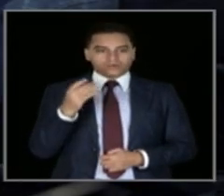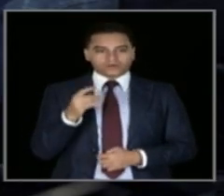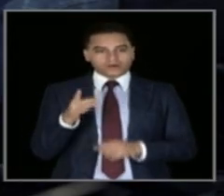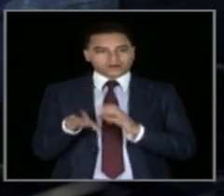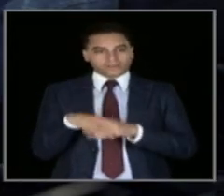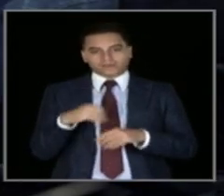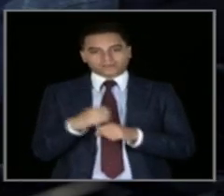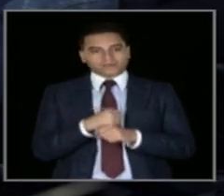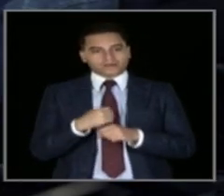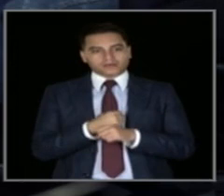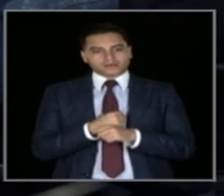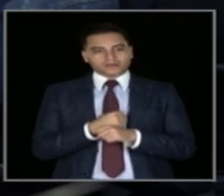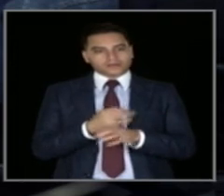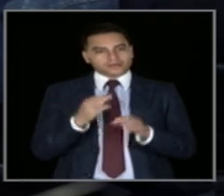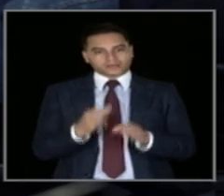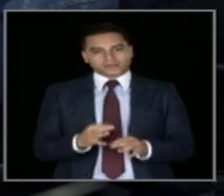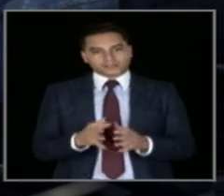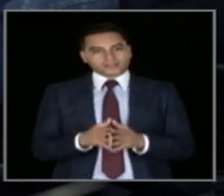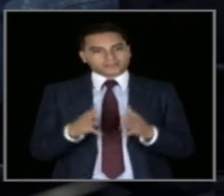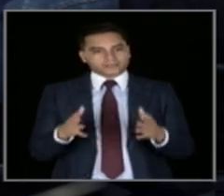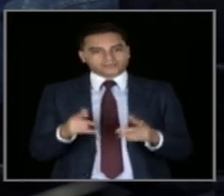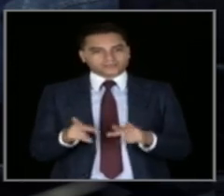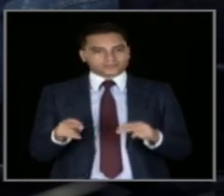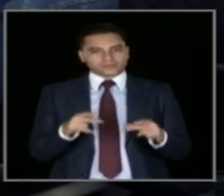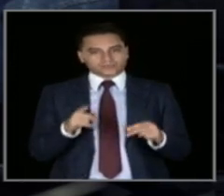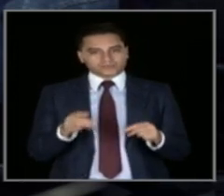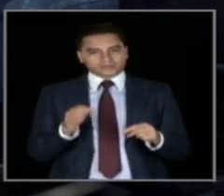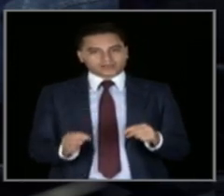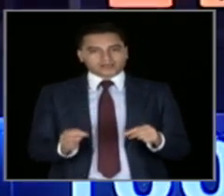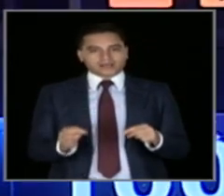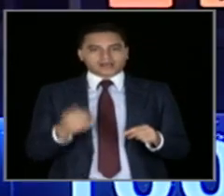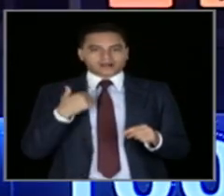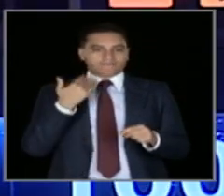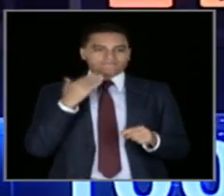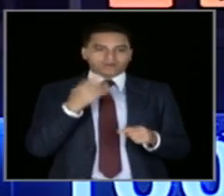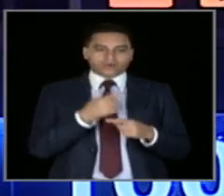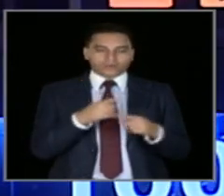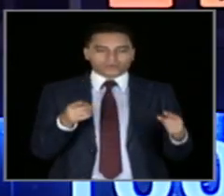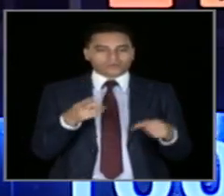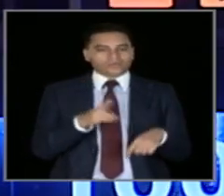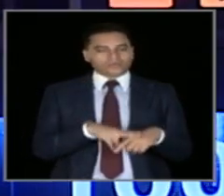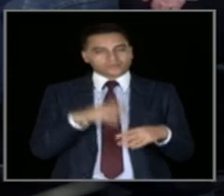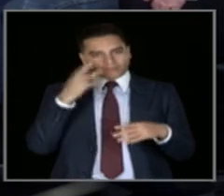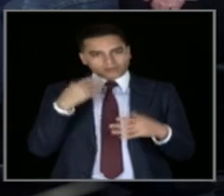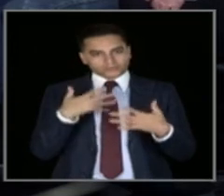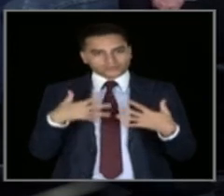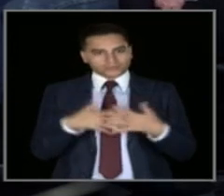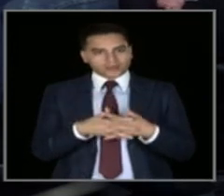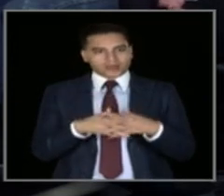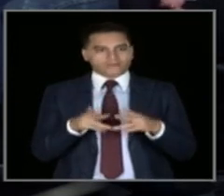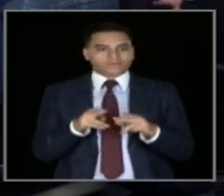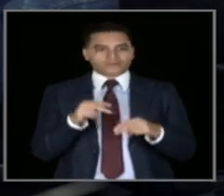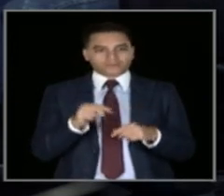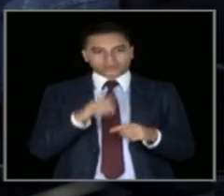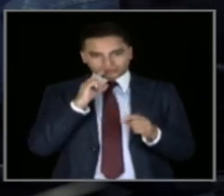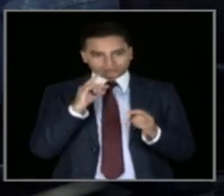أداء كويس جدا طول الموسم. أنا شايف هو توفيق ربنا بس، فأنا فخور بيهم جدا وسعيد إن أنا كنت معاكم الموسم ده والله. فإن